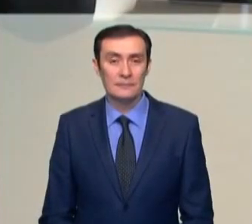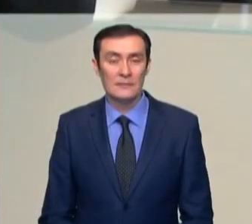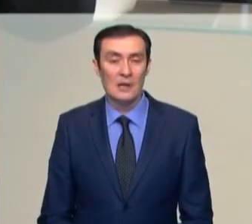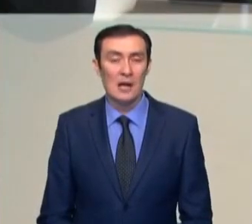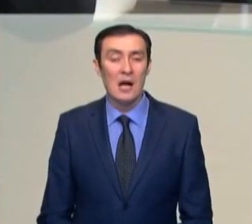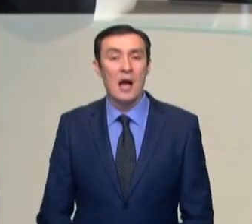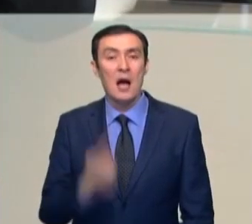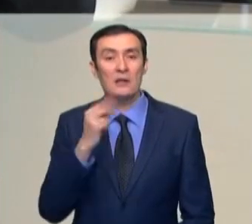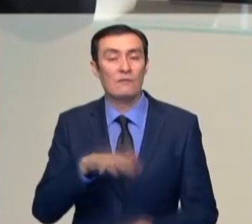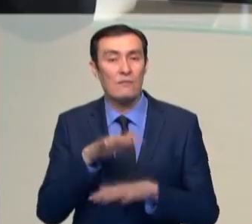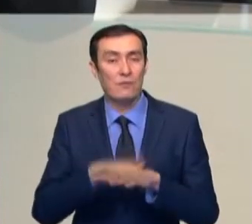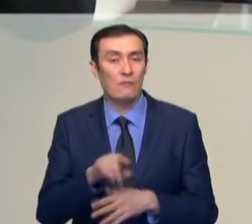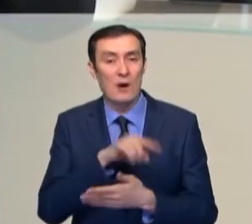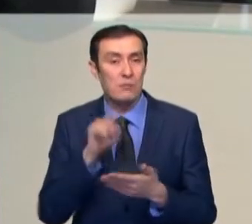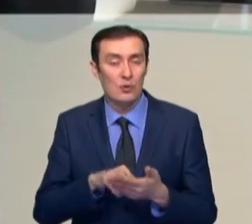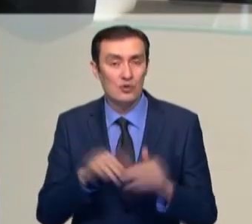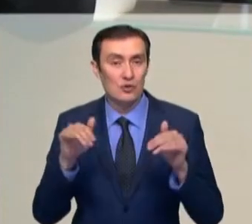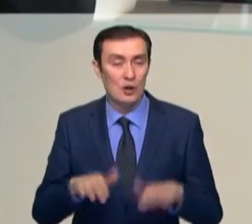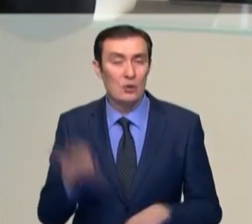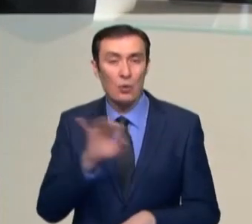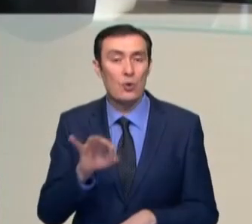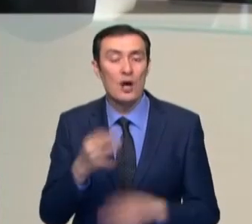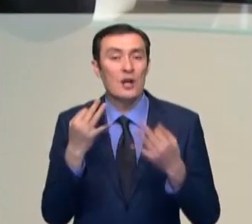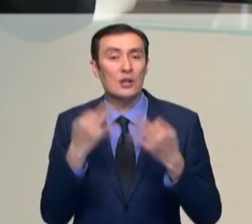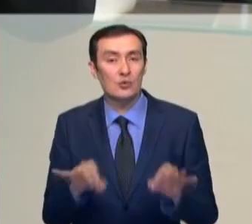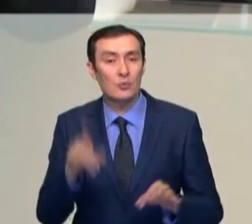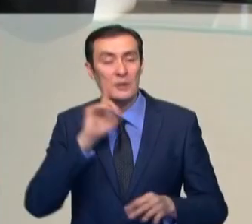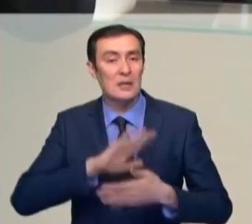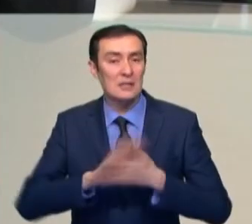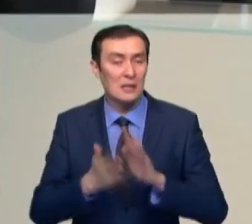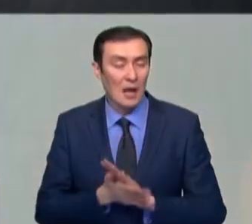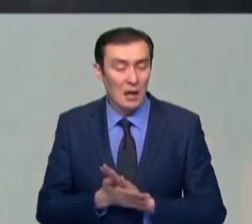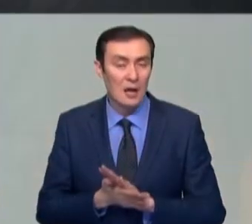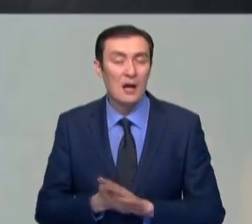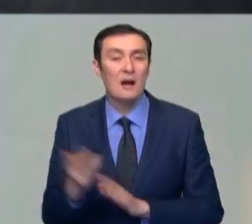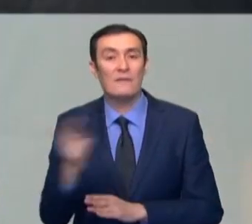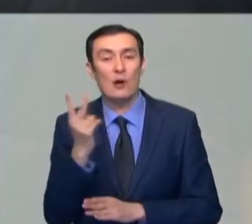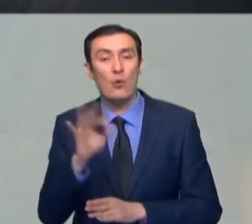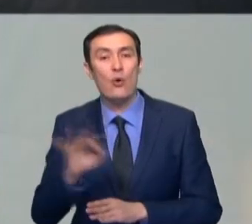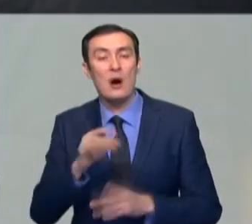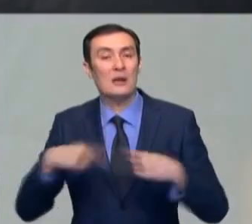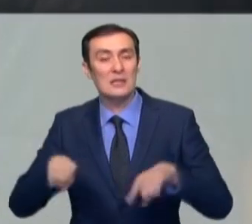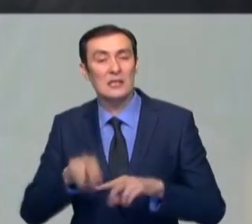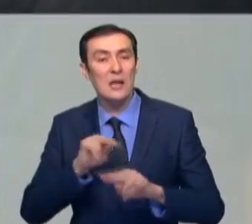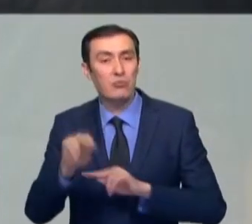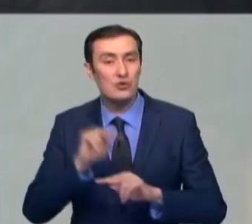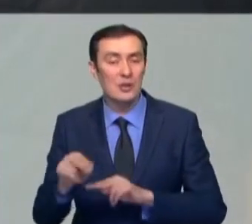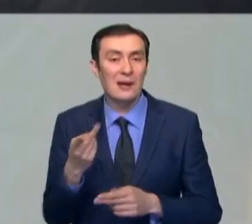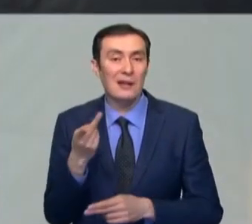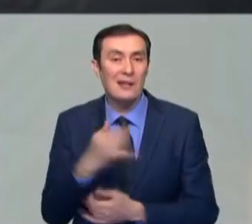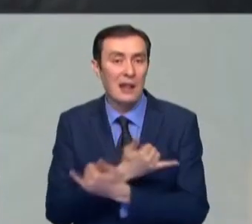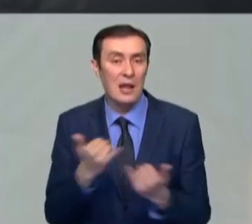Один фонд на вопросы решает по доступной среде, да? Второй по организации обучения для людей